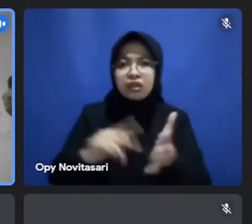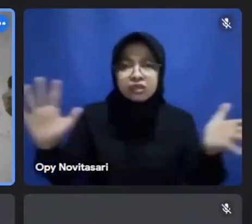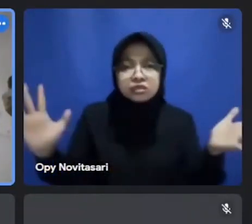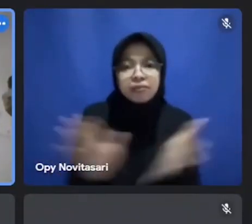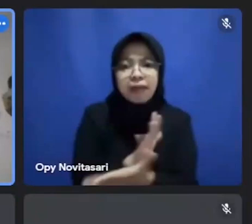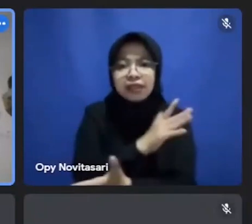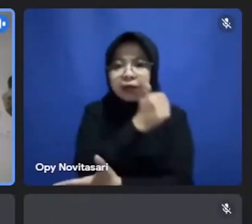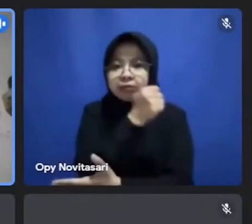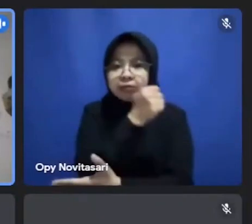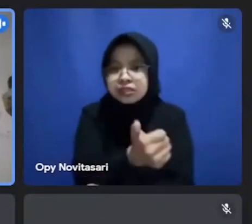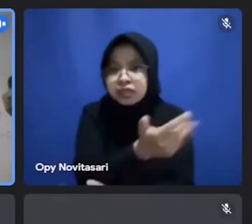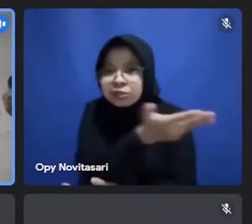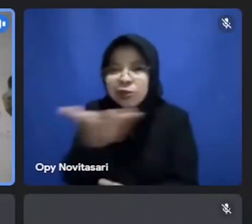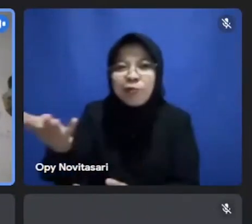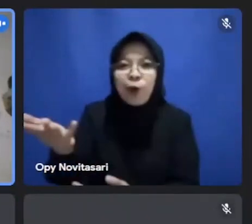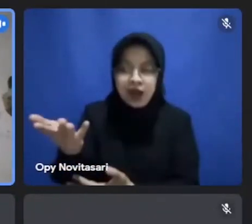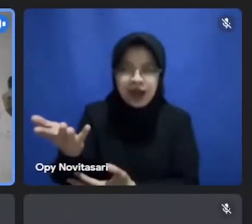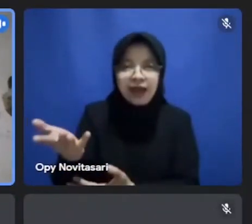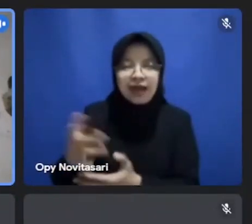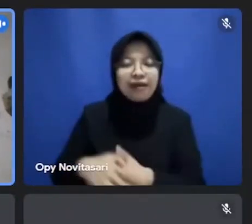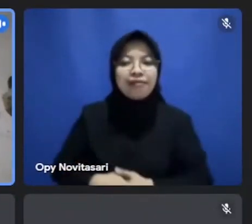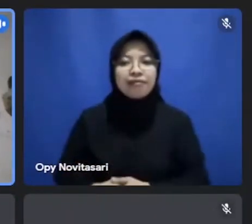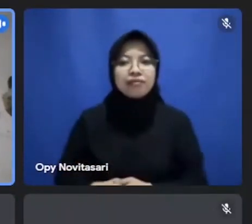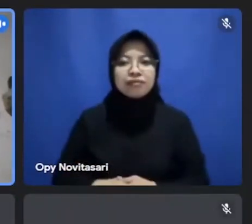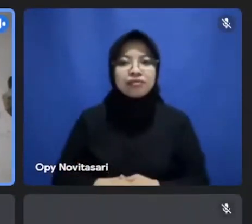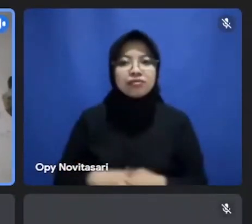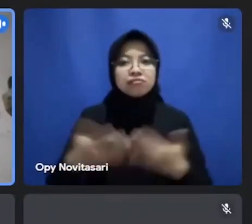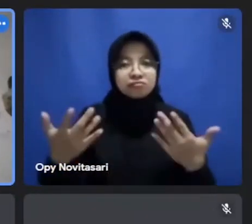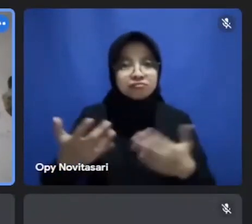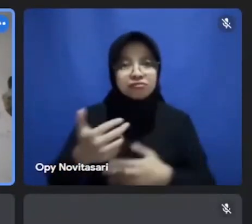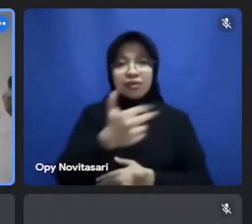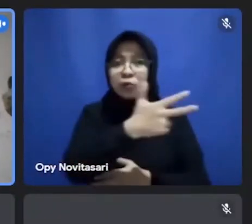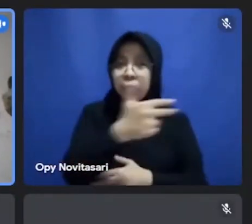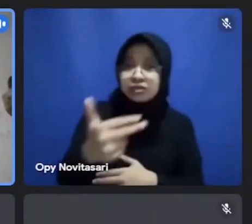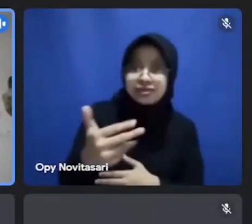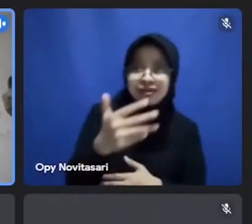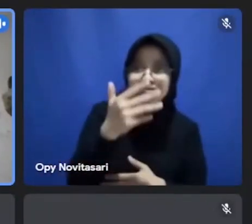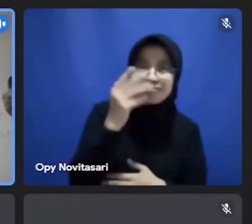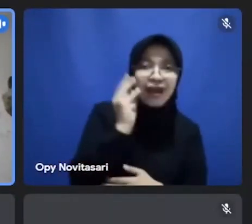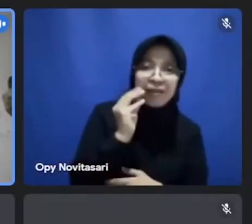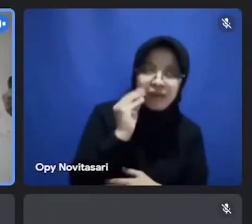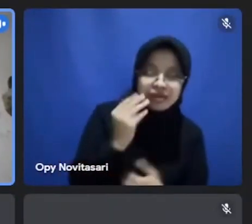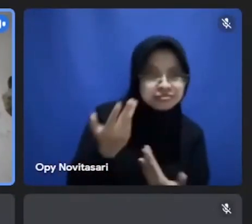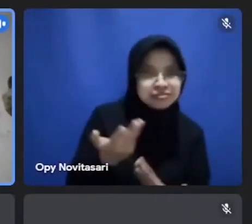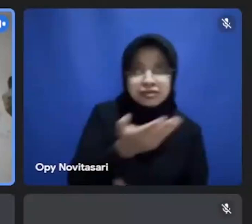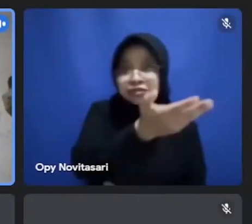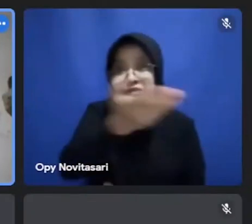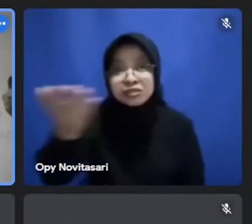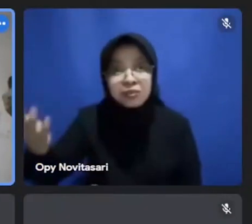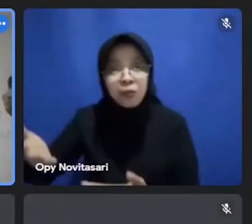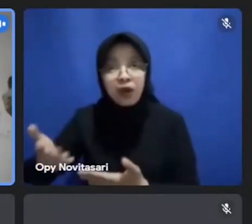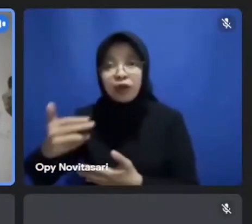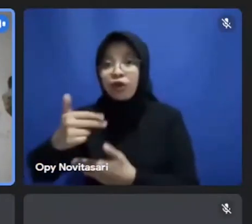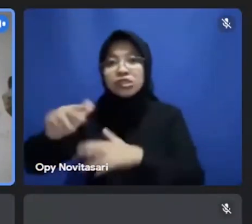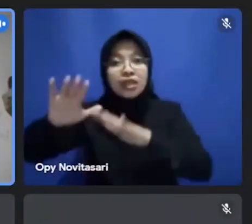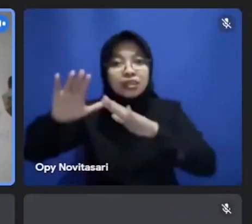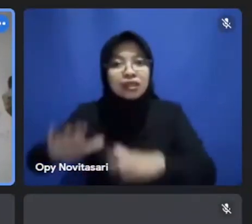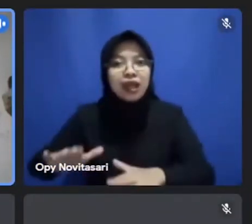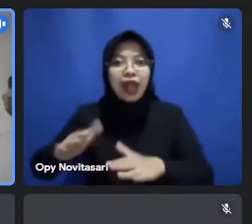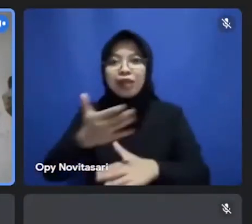bagi banyak kalangan menurut saya eh entah itu di Indonesia eh bagi kita semua yang sekarang lagi ada di sini